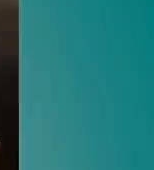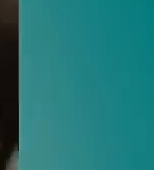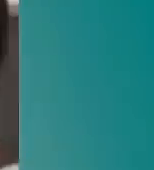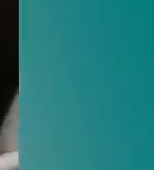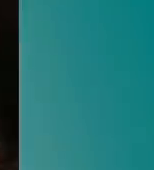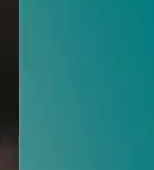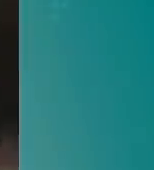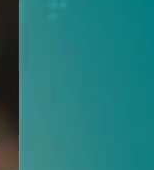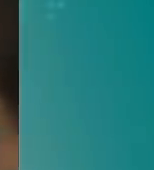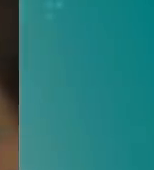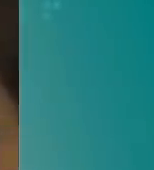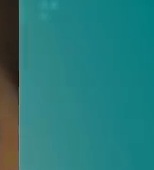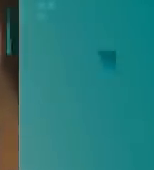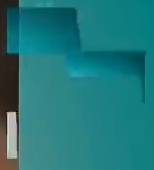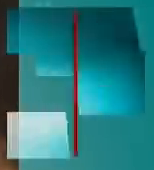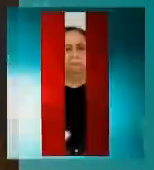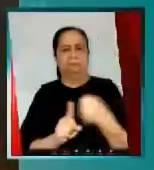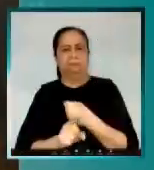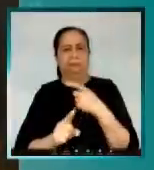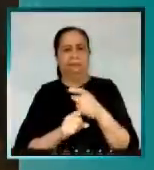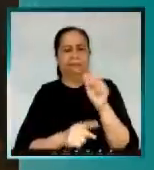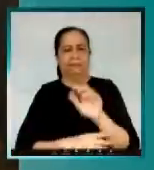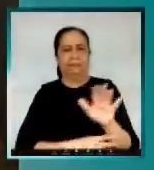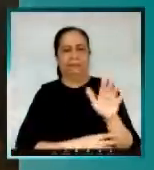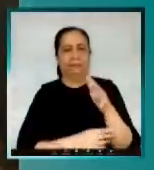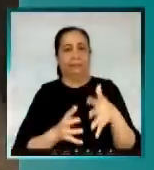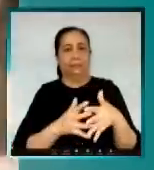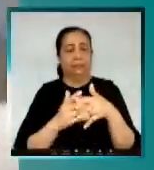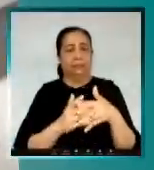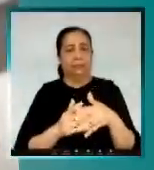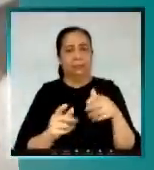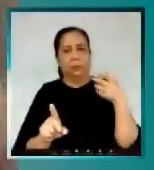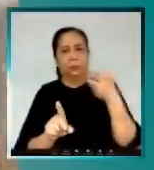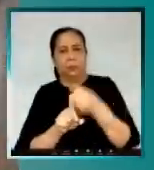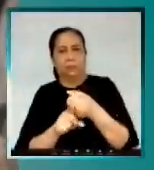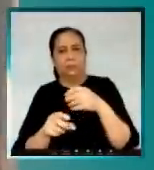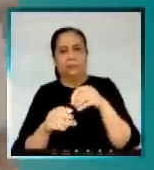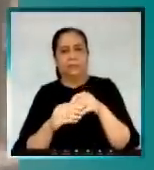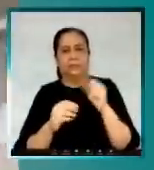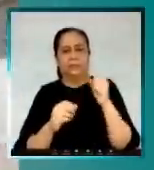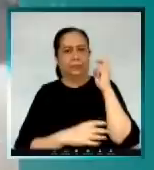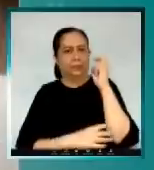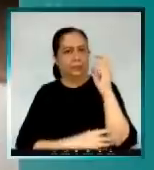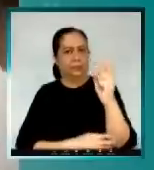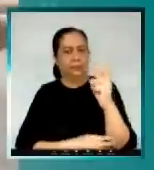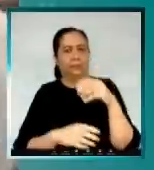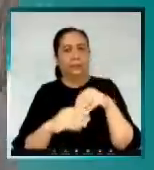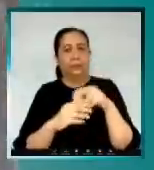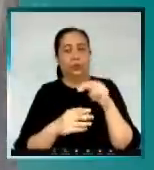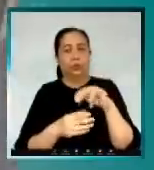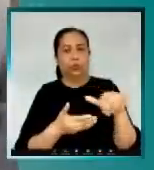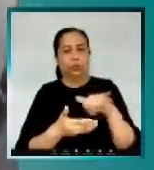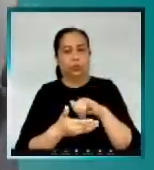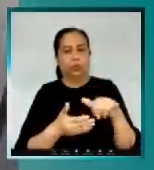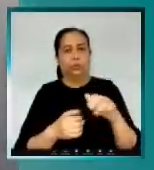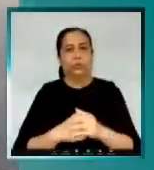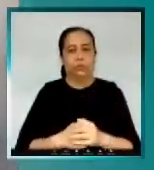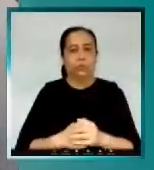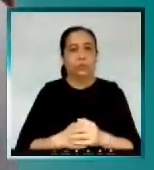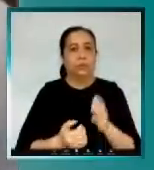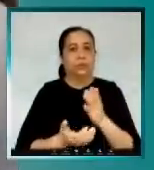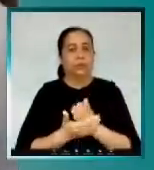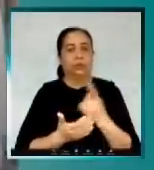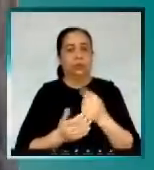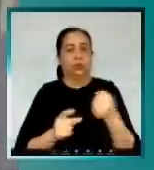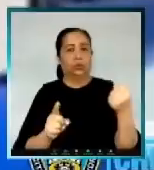Bugbog sarado ang isang Asian American na inatake sa loob ng isang subway train sa New York City. Tumigil lamang sa panununtok ang